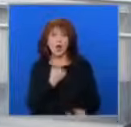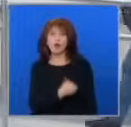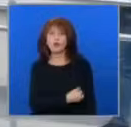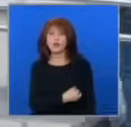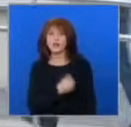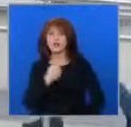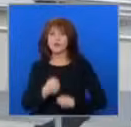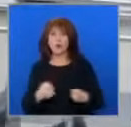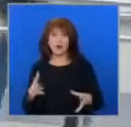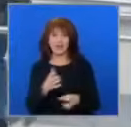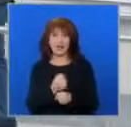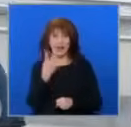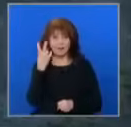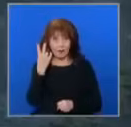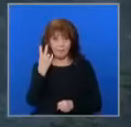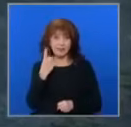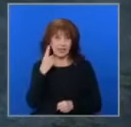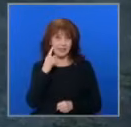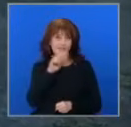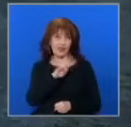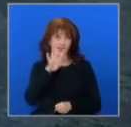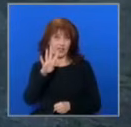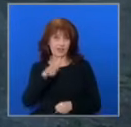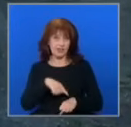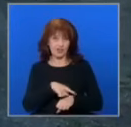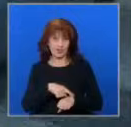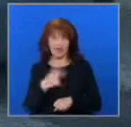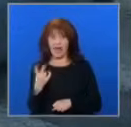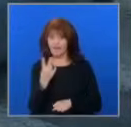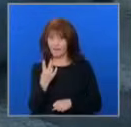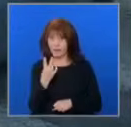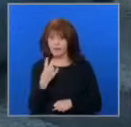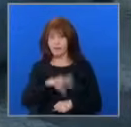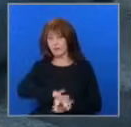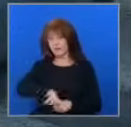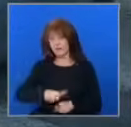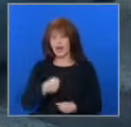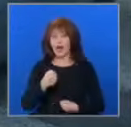заловен 2 пъти за денонощие. 2 пъти конфискуваха и автомобилите, които е управлявал.